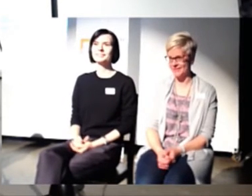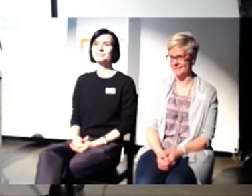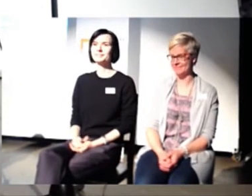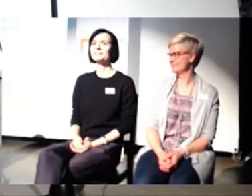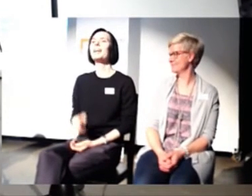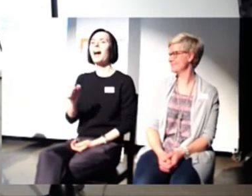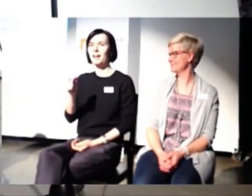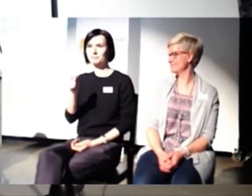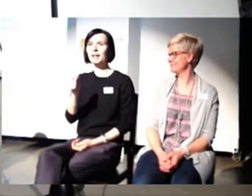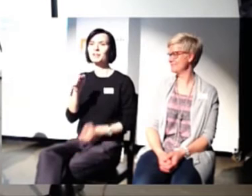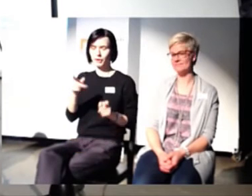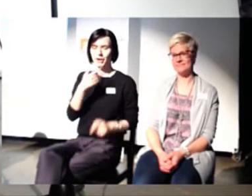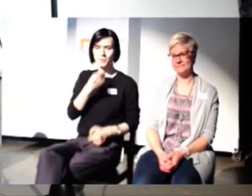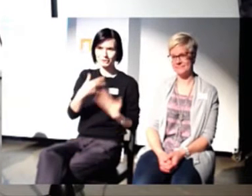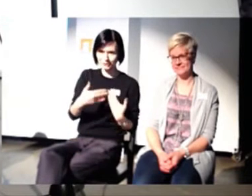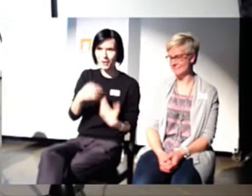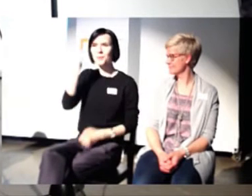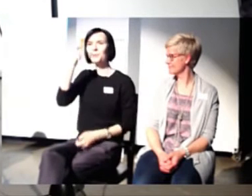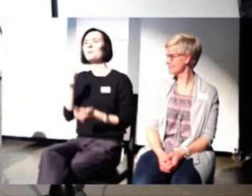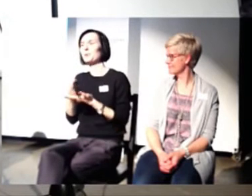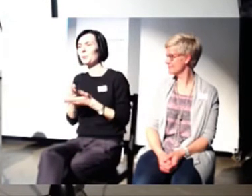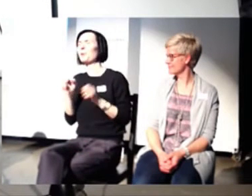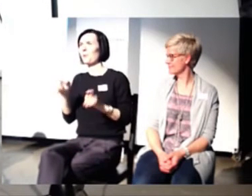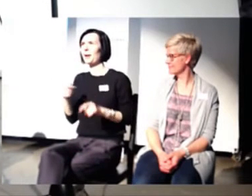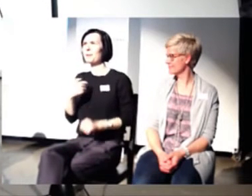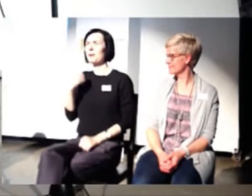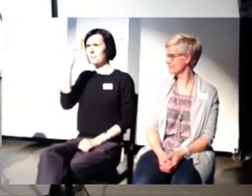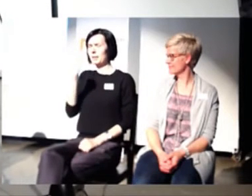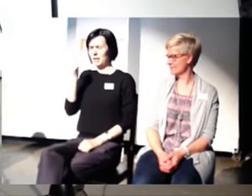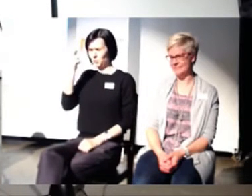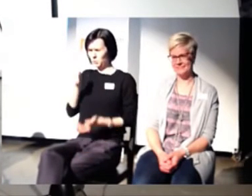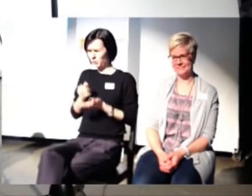Nuorisotyössä ja kulttuurituotannossa. Okei, okay. Mä ajattelin, että kulttuurituotannon kuulosti ollut, mutta se oli.